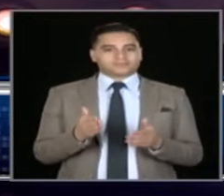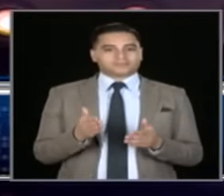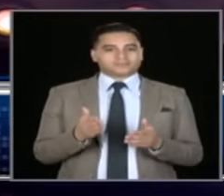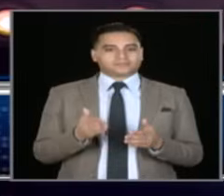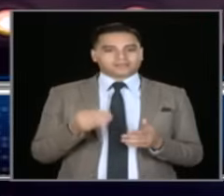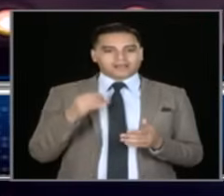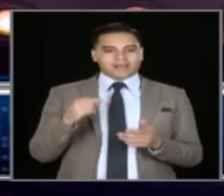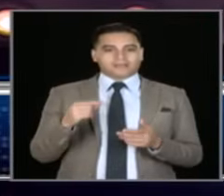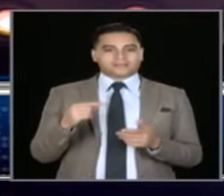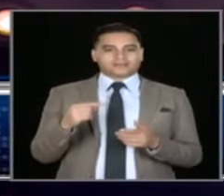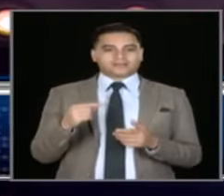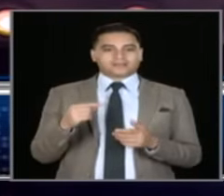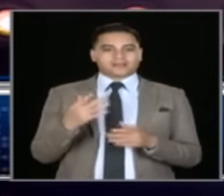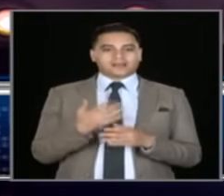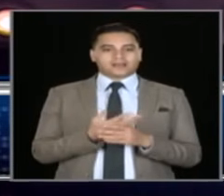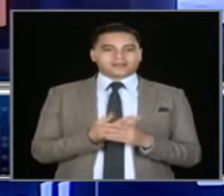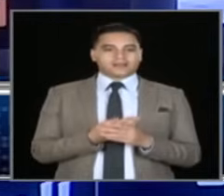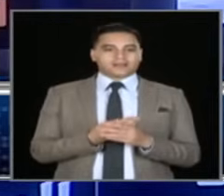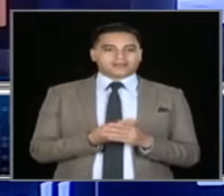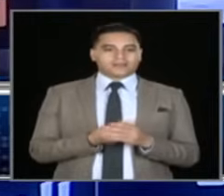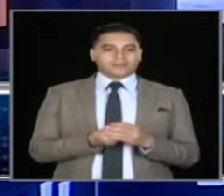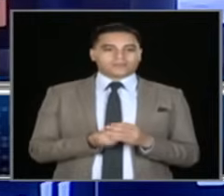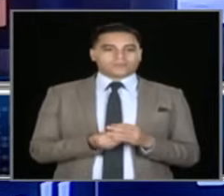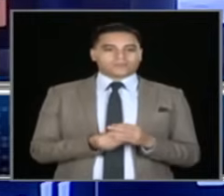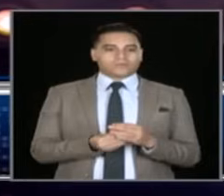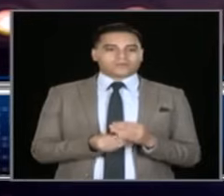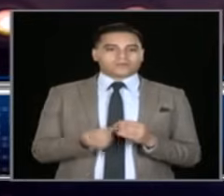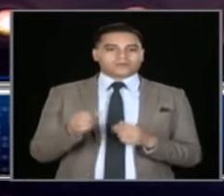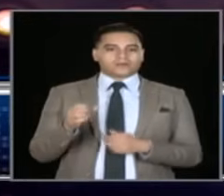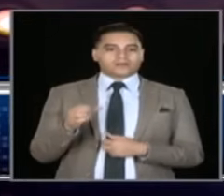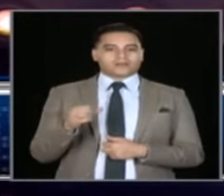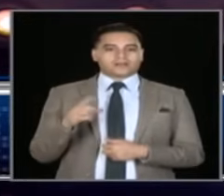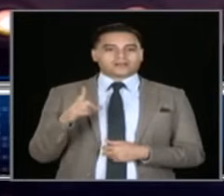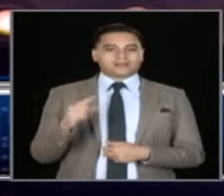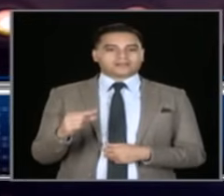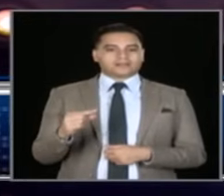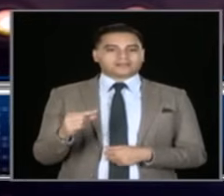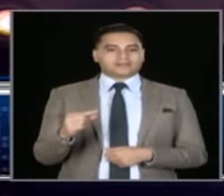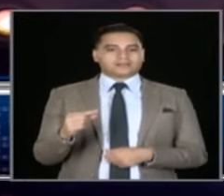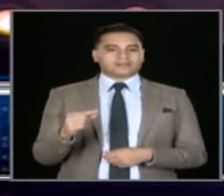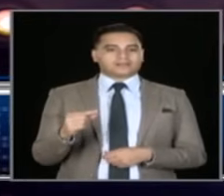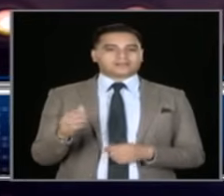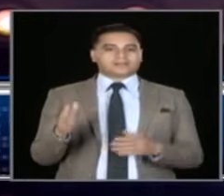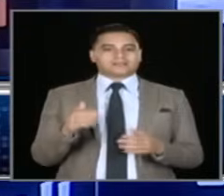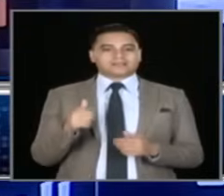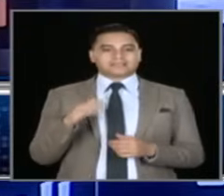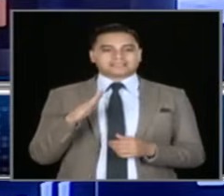هو أحمد ولد فعلا، مش ولد ابنه. أحمد ولد